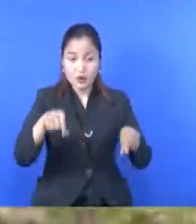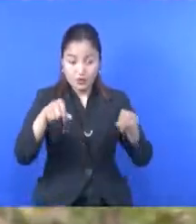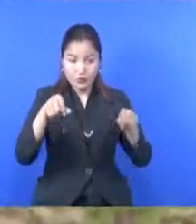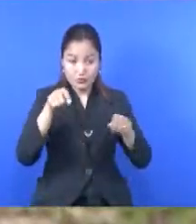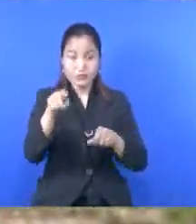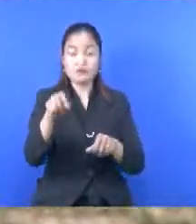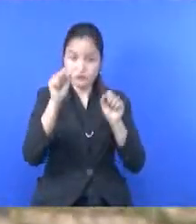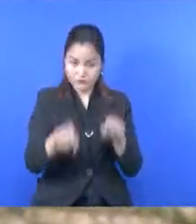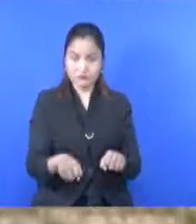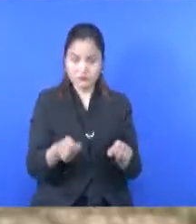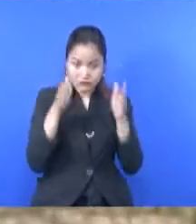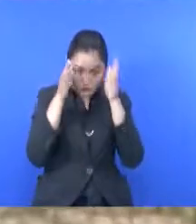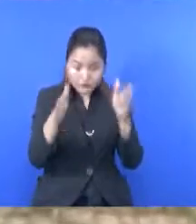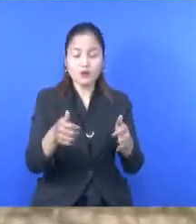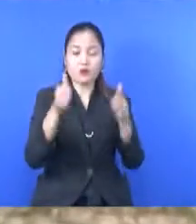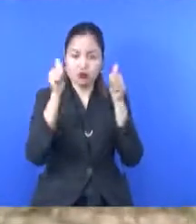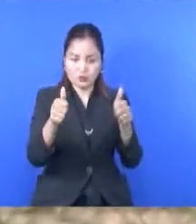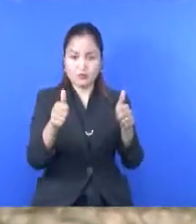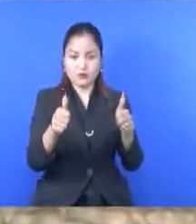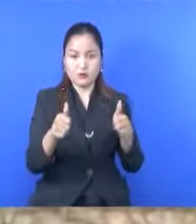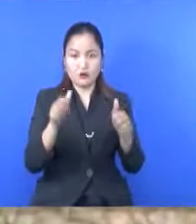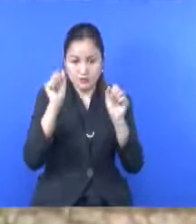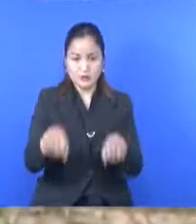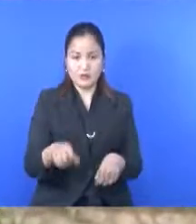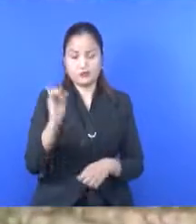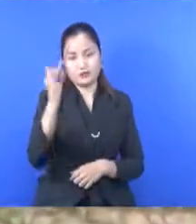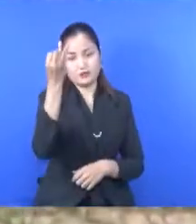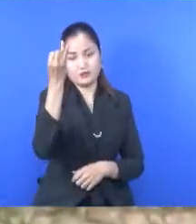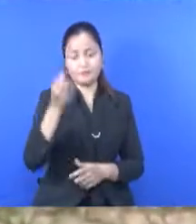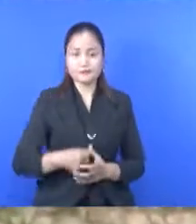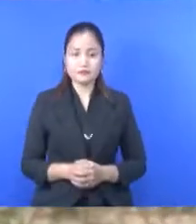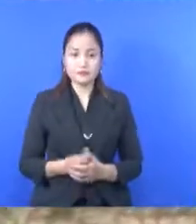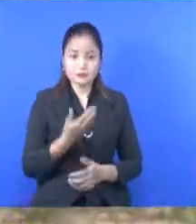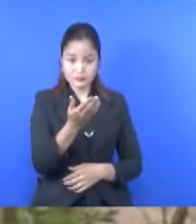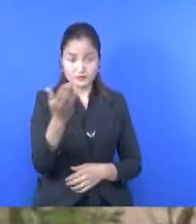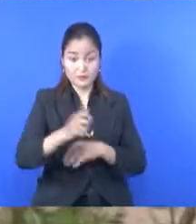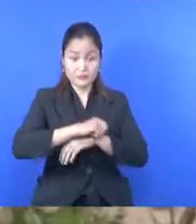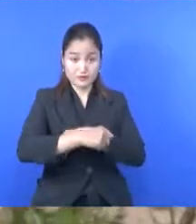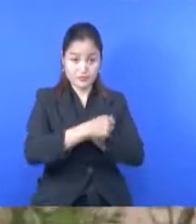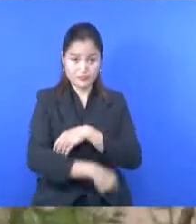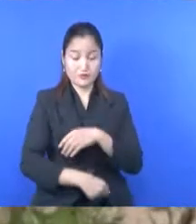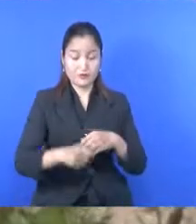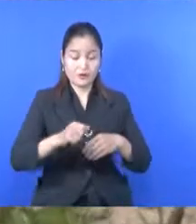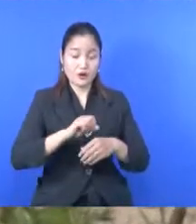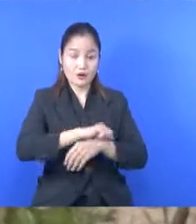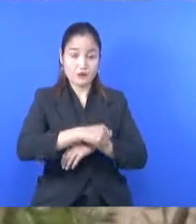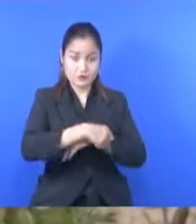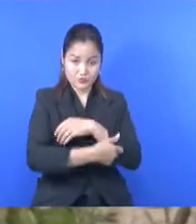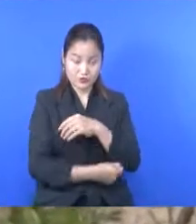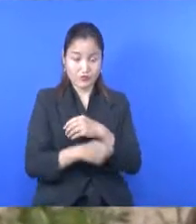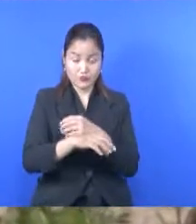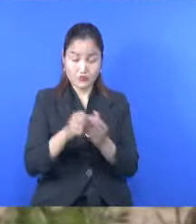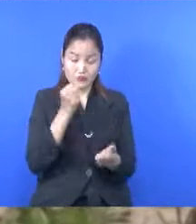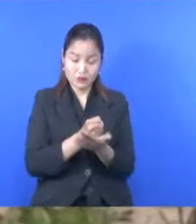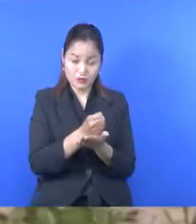ងគឺផ្ដល់ទិន្នផលគួរសម ពូជចលងមីឥឡូវខ្ញុំព្រោះចលងមីយើងមាន